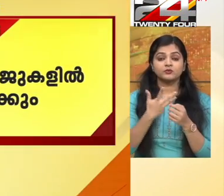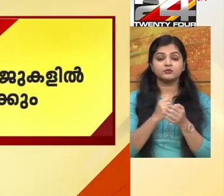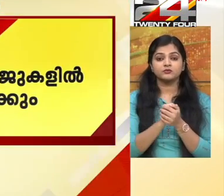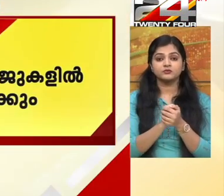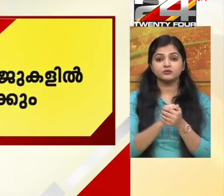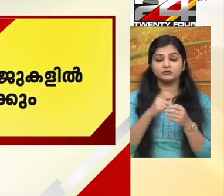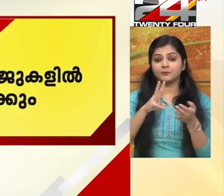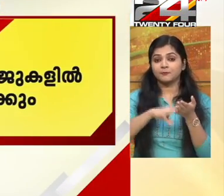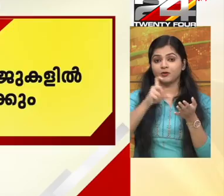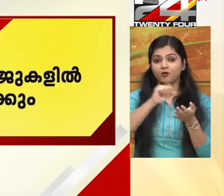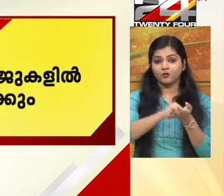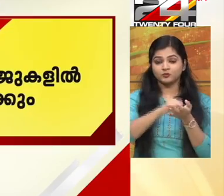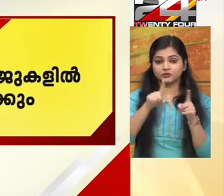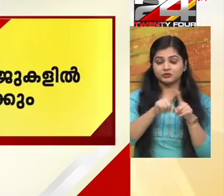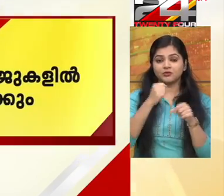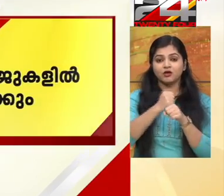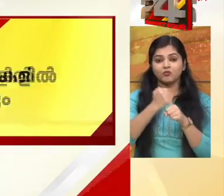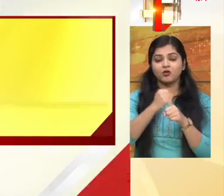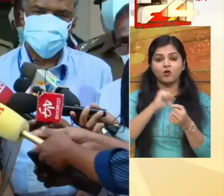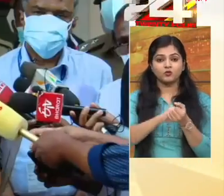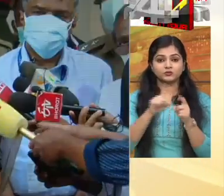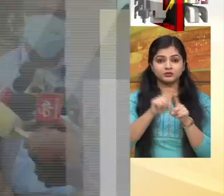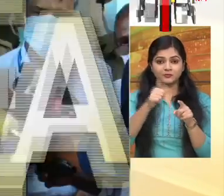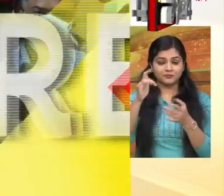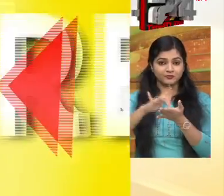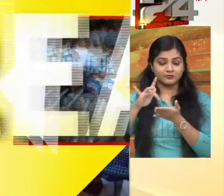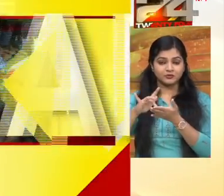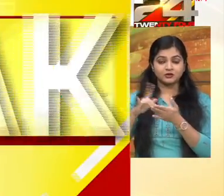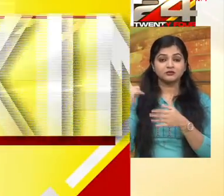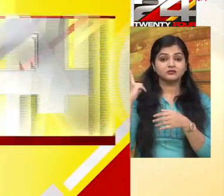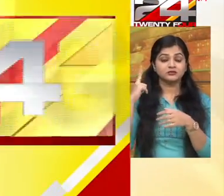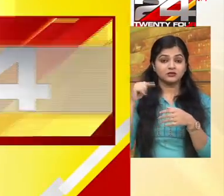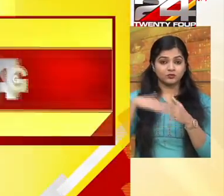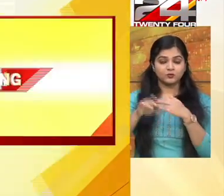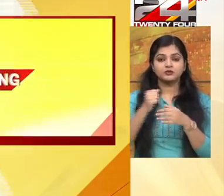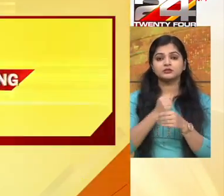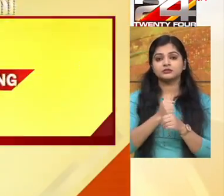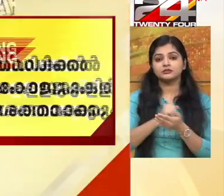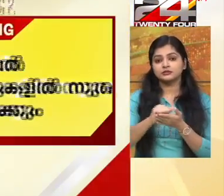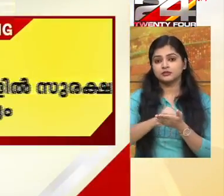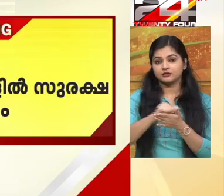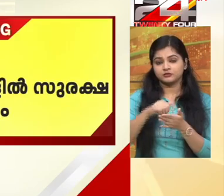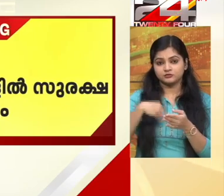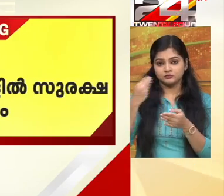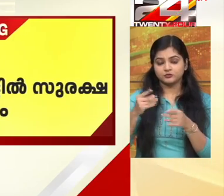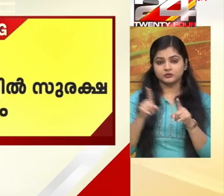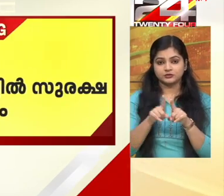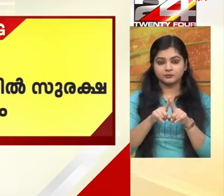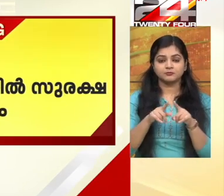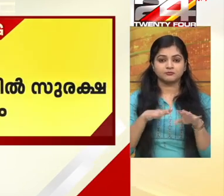ഇത്തരത്തിൽ മെഡിക്കൽ കോളേജുകളിലെയും മറ്റ് സർക്കാർ ആശുപത്രികളിലെയും സെക്യൂരിറ്റികൾക്ക് ആവശ്യമായിട്ടുള്ള ഒരു ട്രെയിനിങ്, പലപ്പോഴും സംഘർഷങ്ങൾ